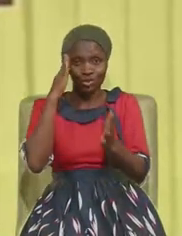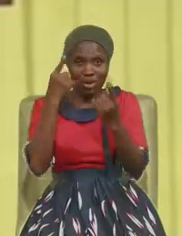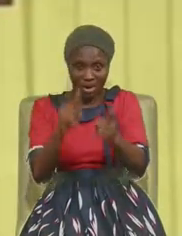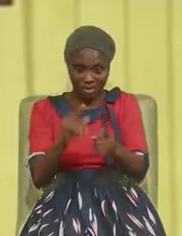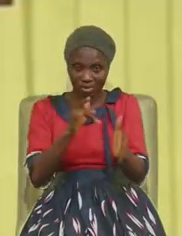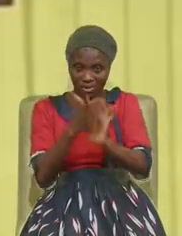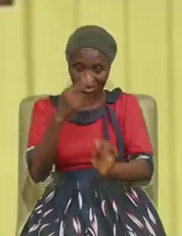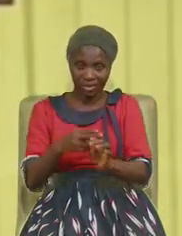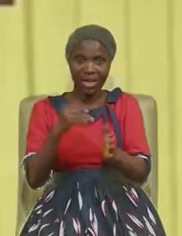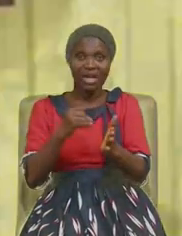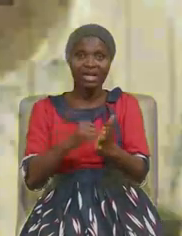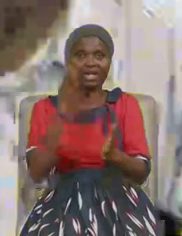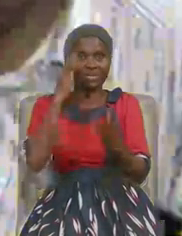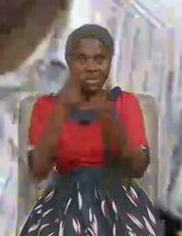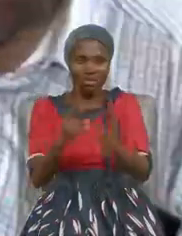arriver.